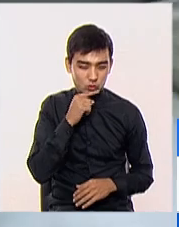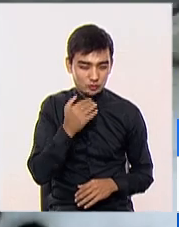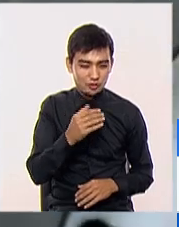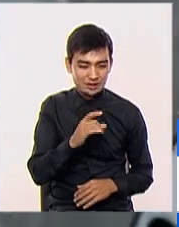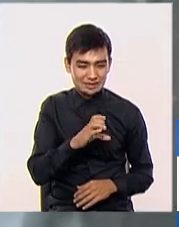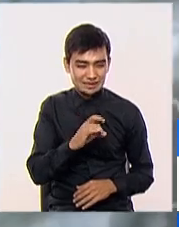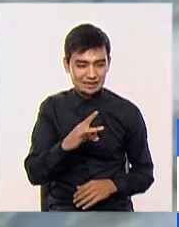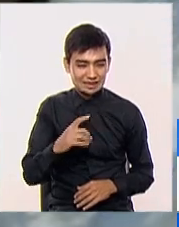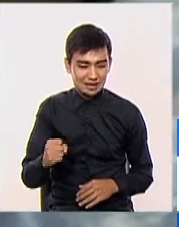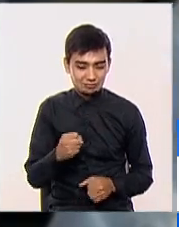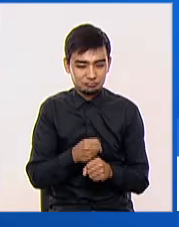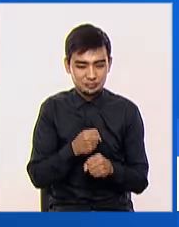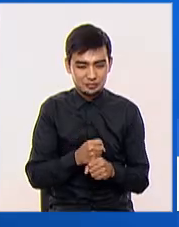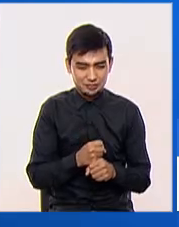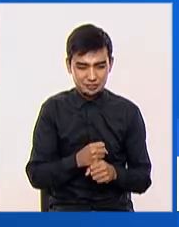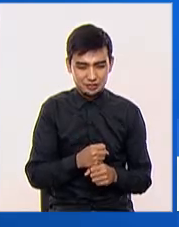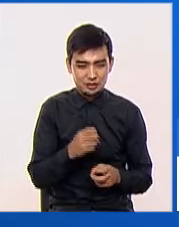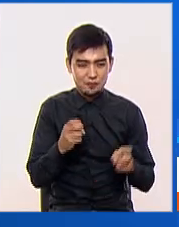на крахмалопаточном заводе.